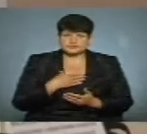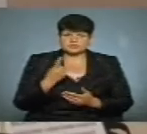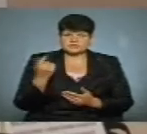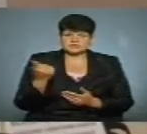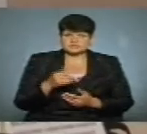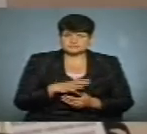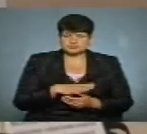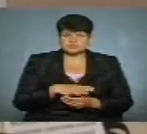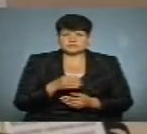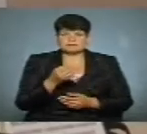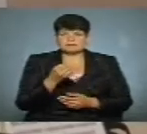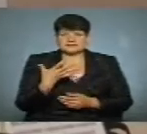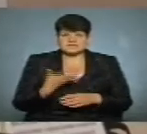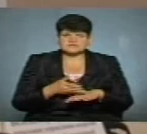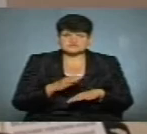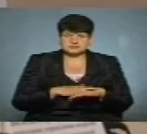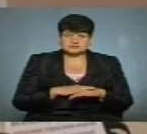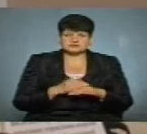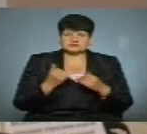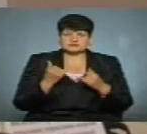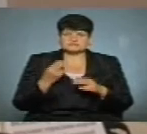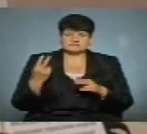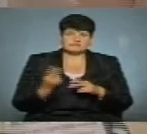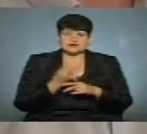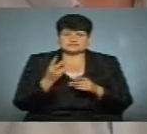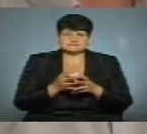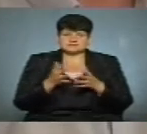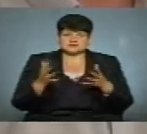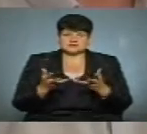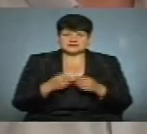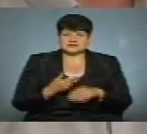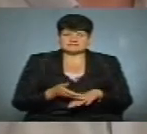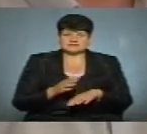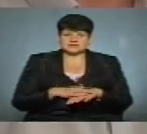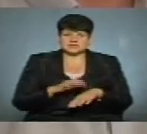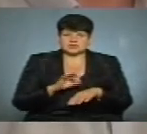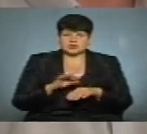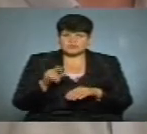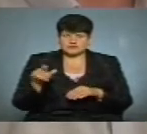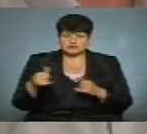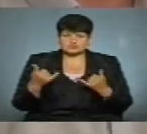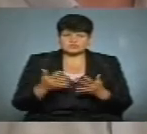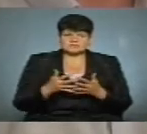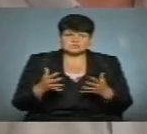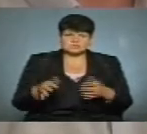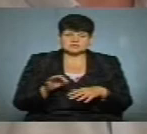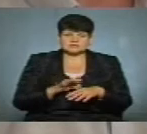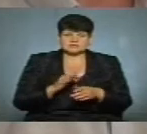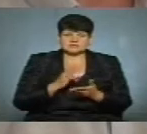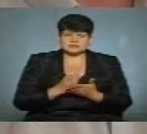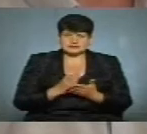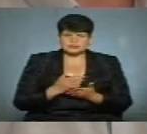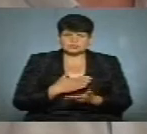тому було там тільки 15 важких, то в два рази збільшилася кількість важких хворих. Сьогодні найбільше хворих знаходиться у нас